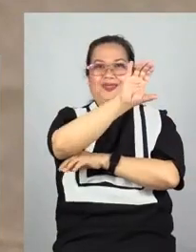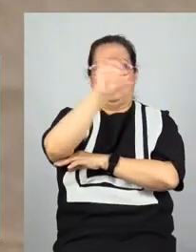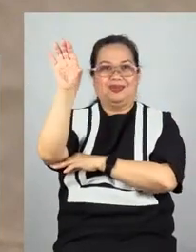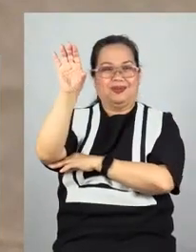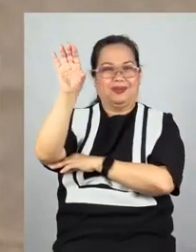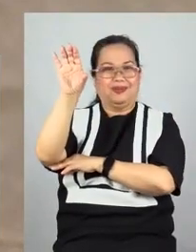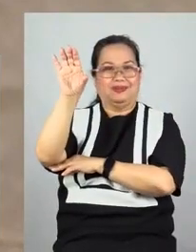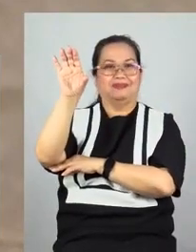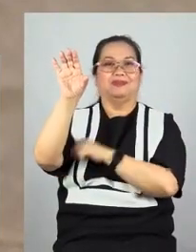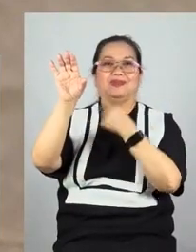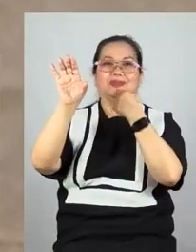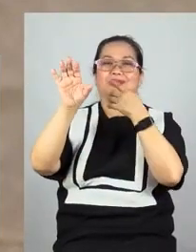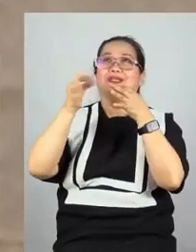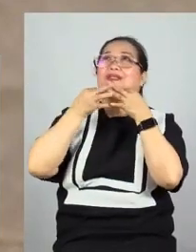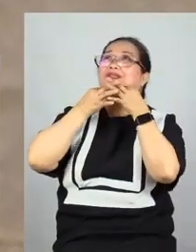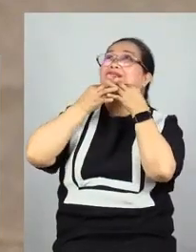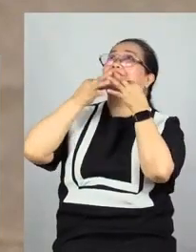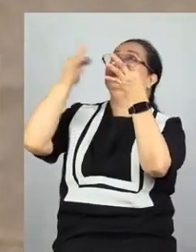Kalbaryo ay humiyaw,